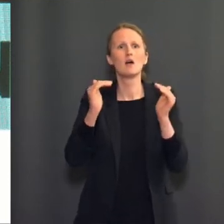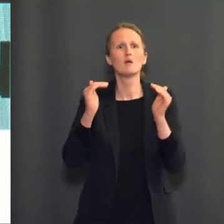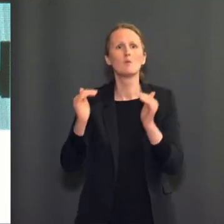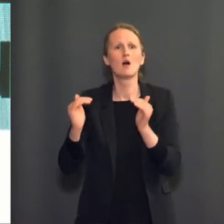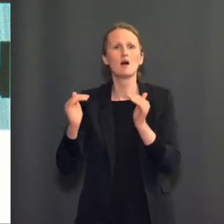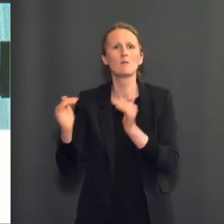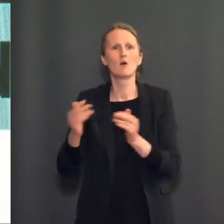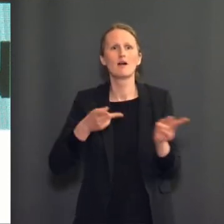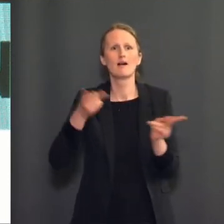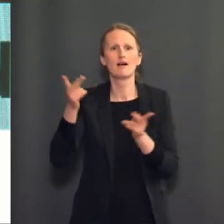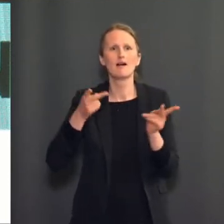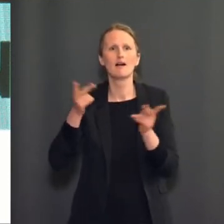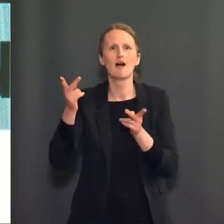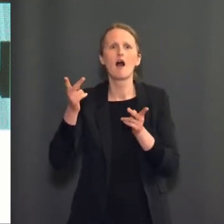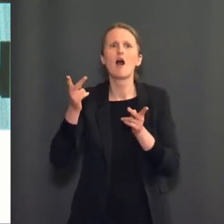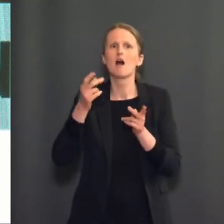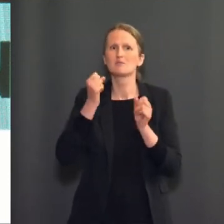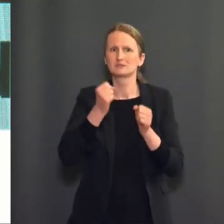probablement se poursuivre.